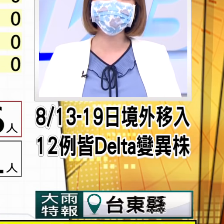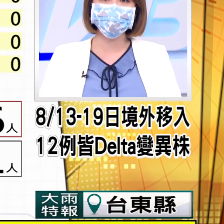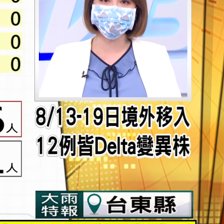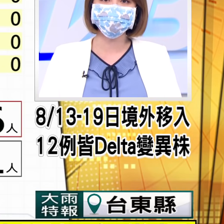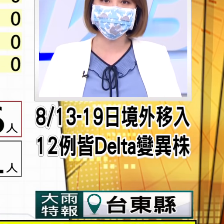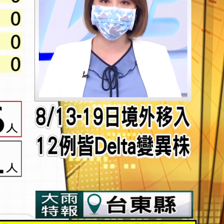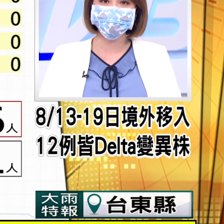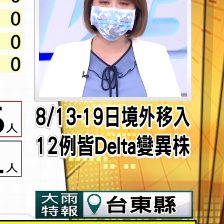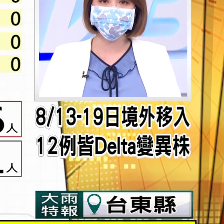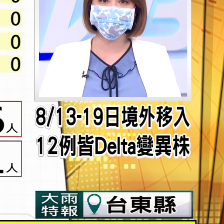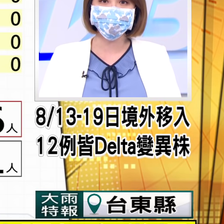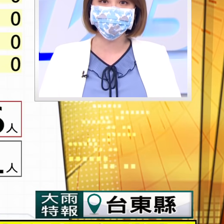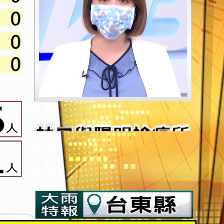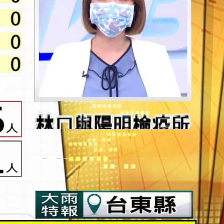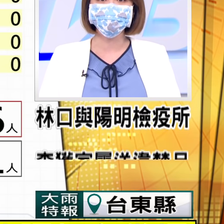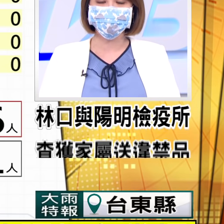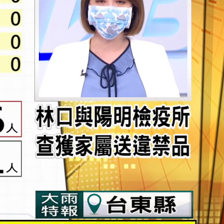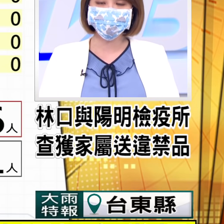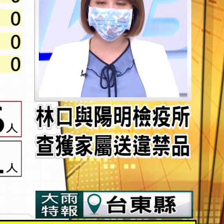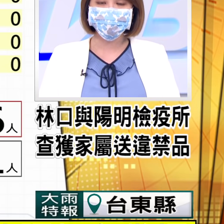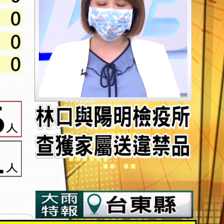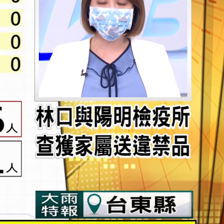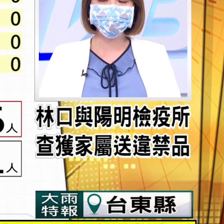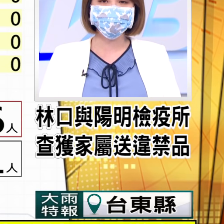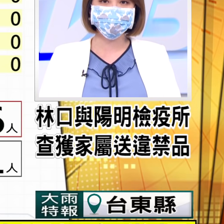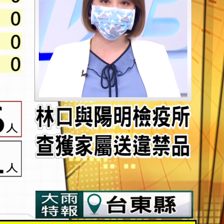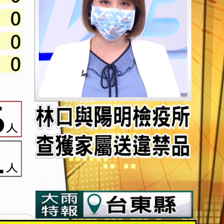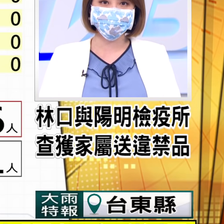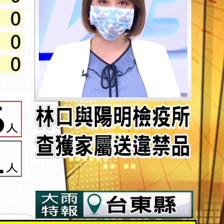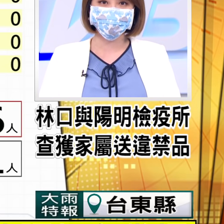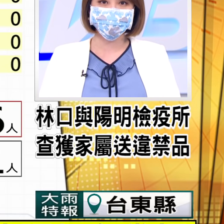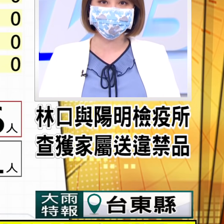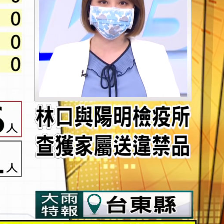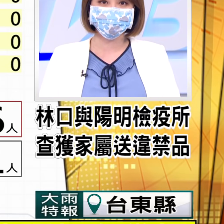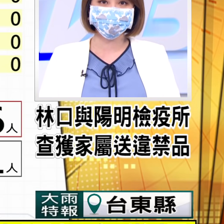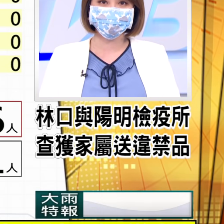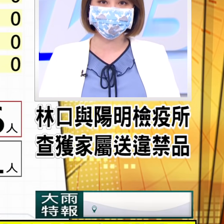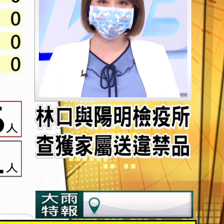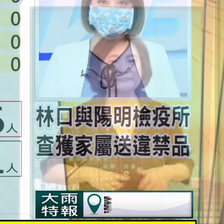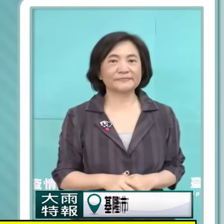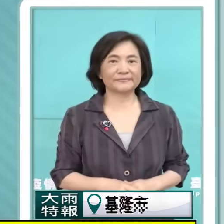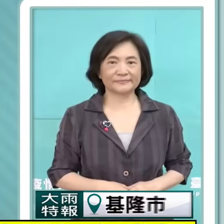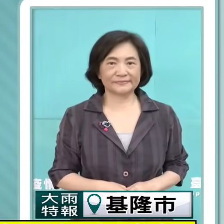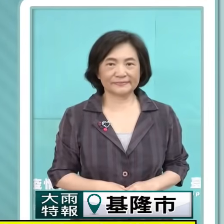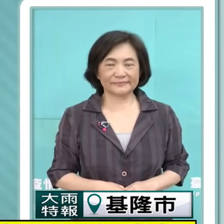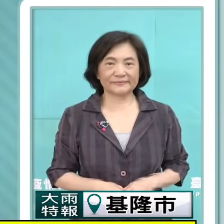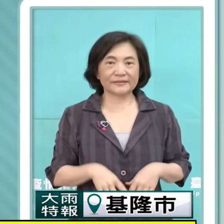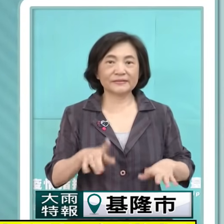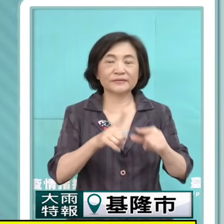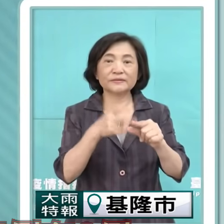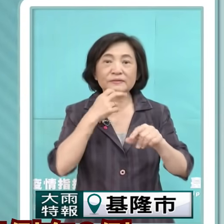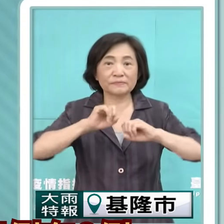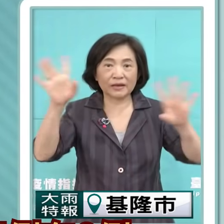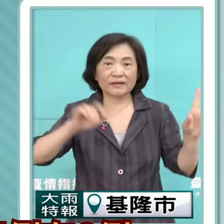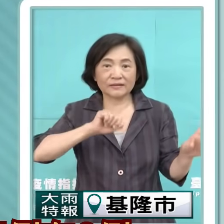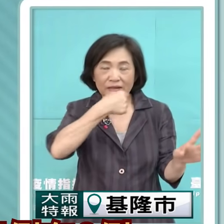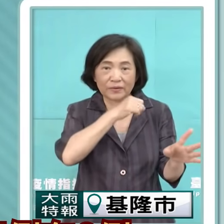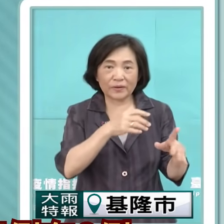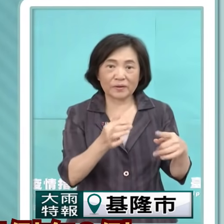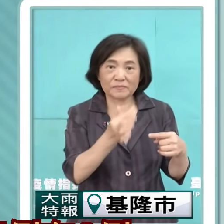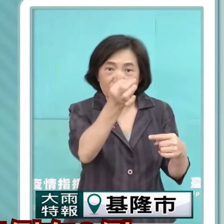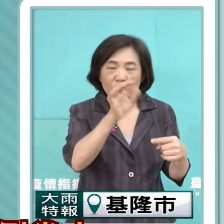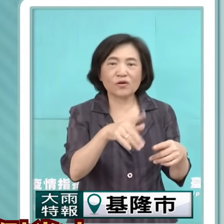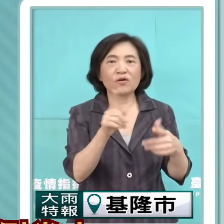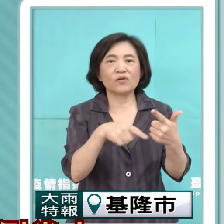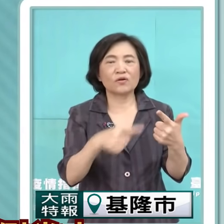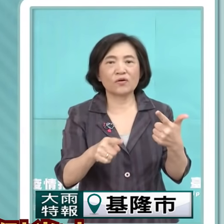呢，整栋台电大楼的疫调都有掌握到，我们来听一下他的最新说明。 今天中央公布的本土案例有